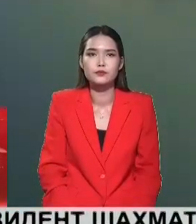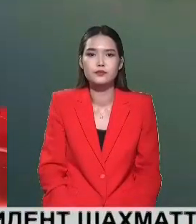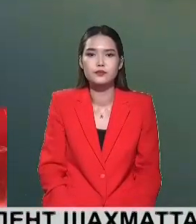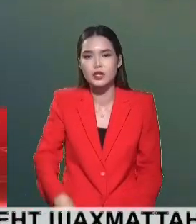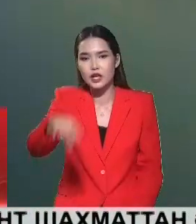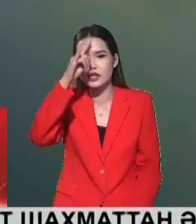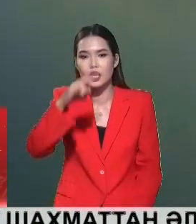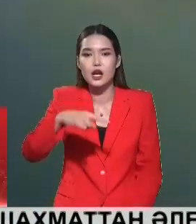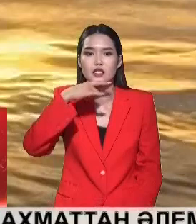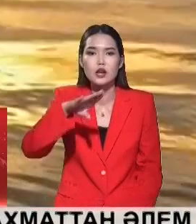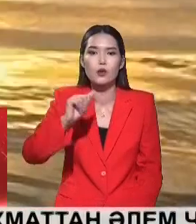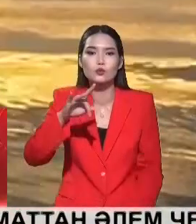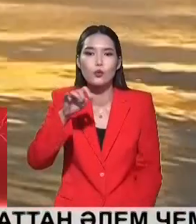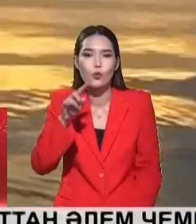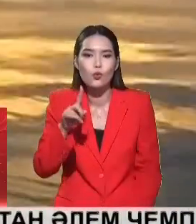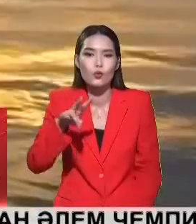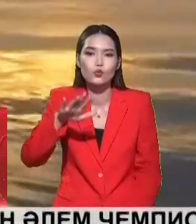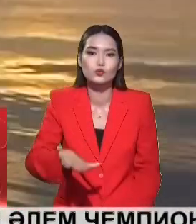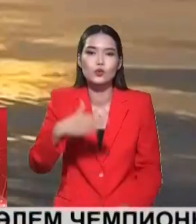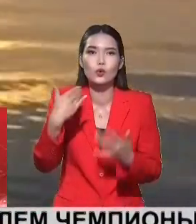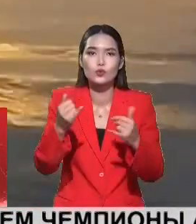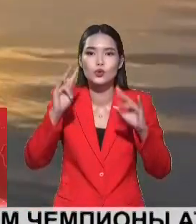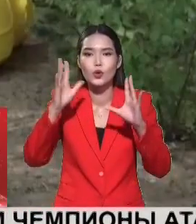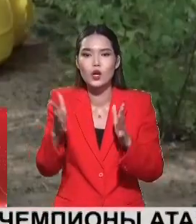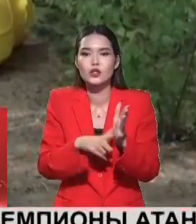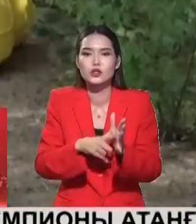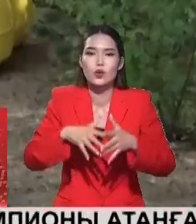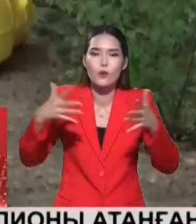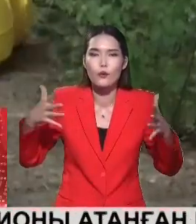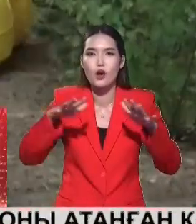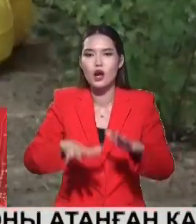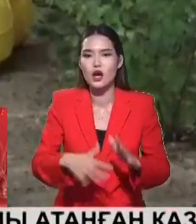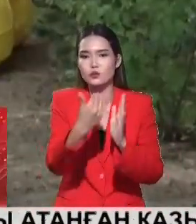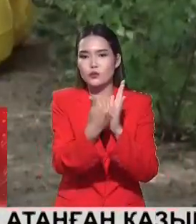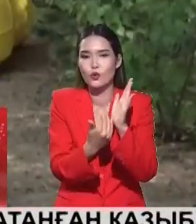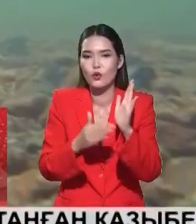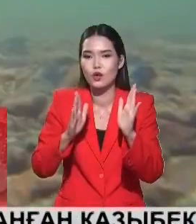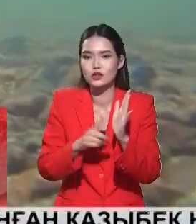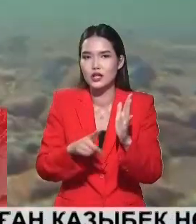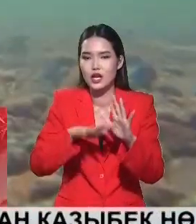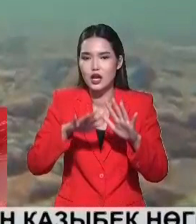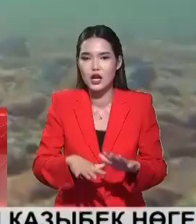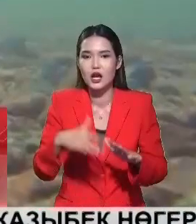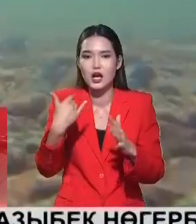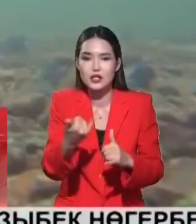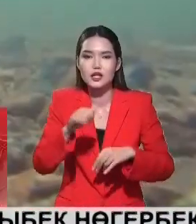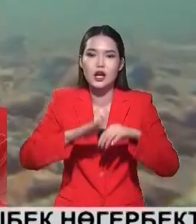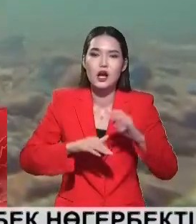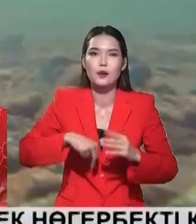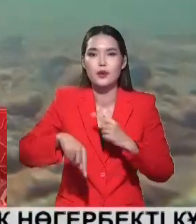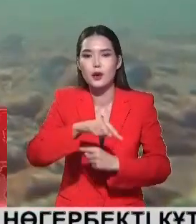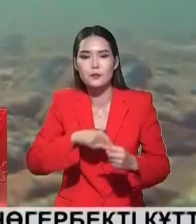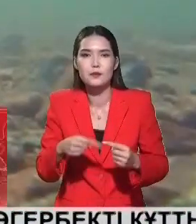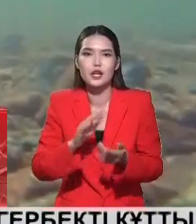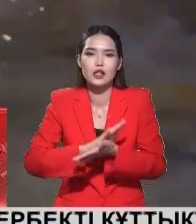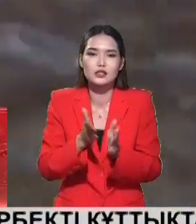Қазақстан туризмді іскерлік тұрғысынан 119 елдің ішінде 70-ші орында тұр. Бұл мақтанатын көрсеткіш емес. Демек, салада бизнес жүргізуге қолайлы